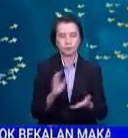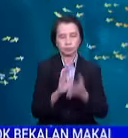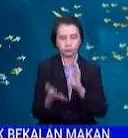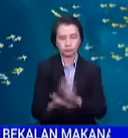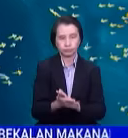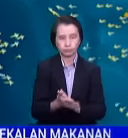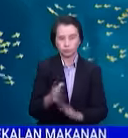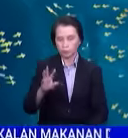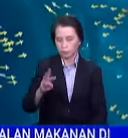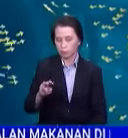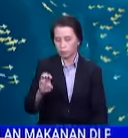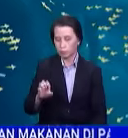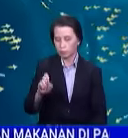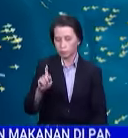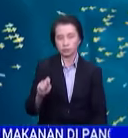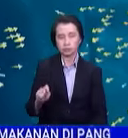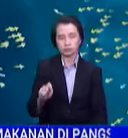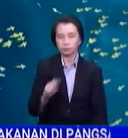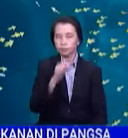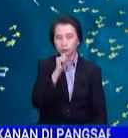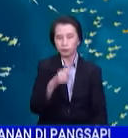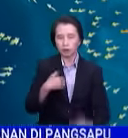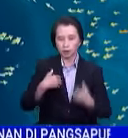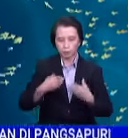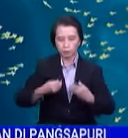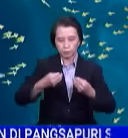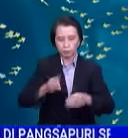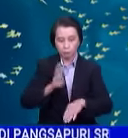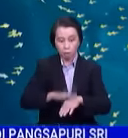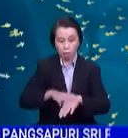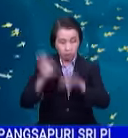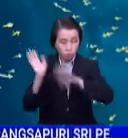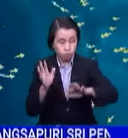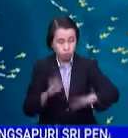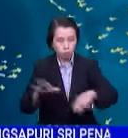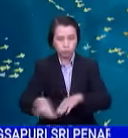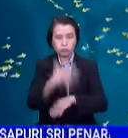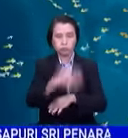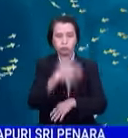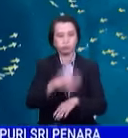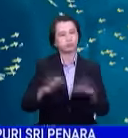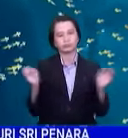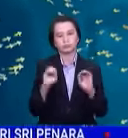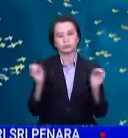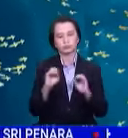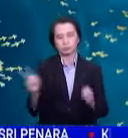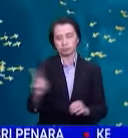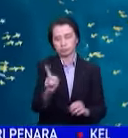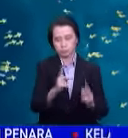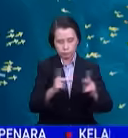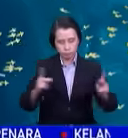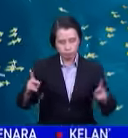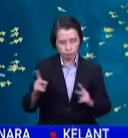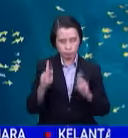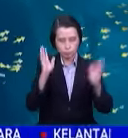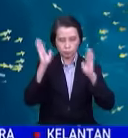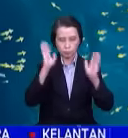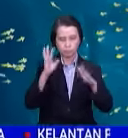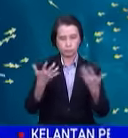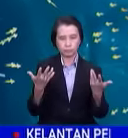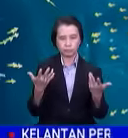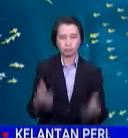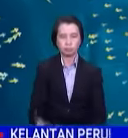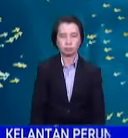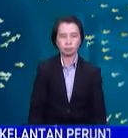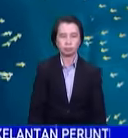Sehubungan itu, Jabatan Meteorologi Malaysia tidak mengeluarkan sebarang amaran angin kencang dan laut bergelora bagi mana-mana kawasan perairan di negara kita